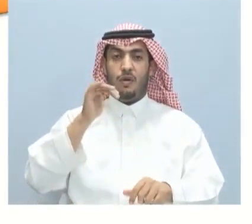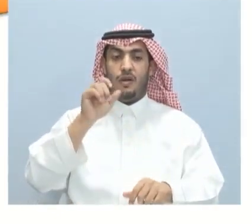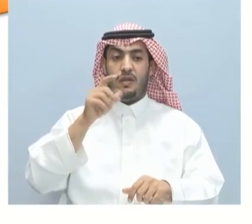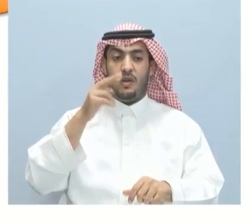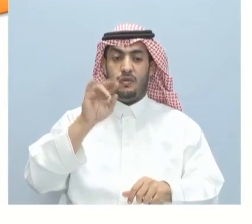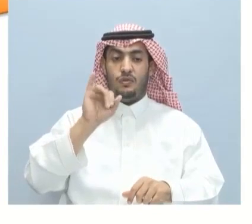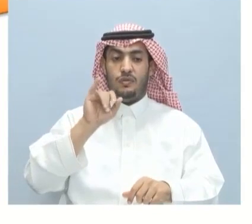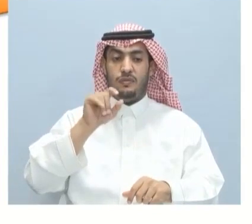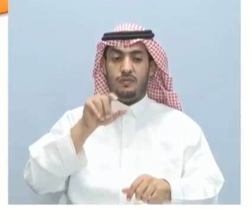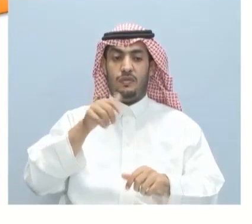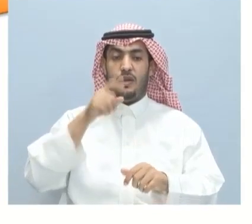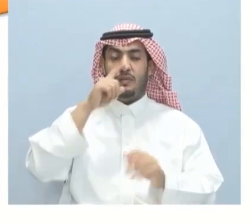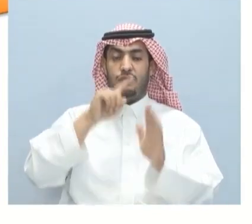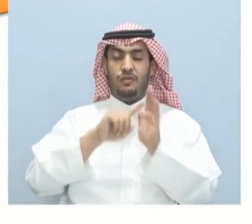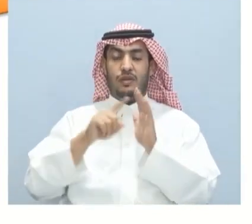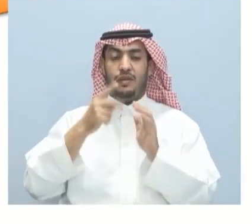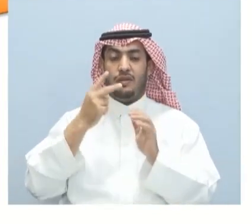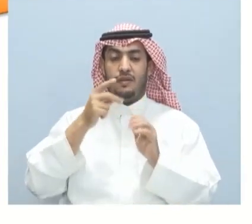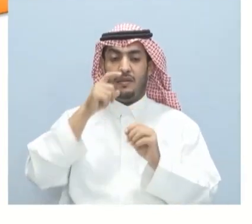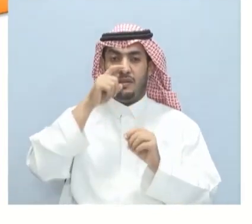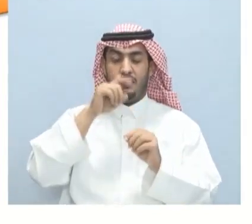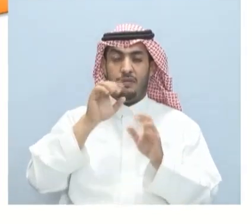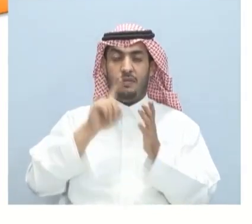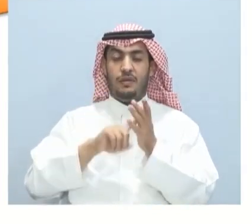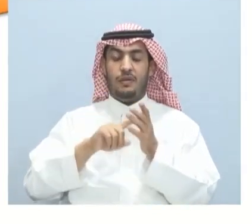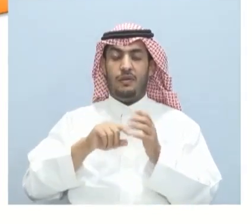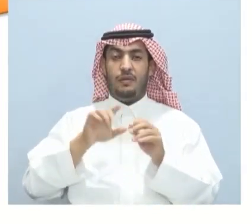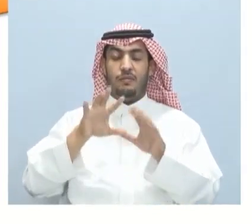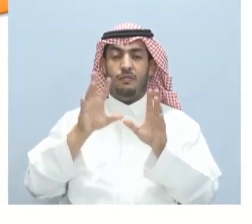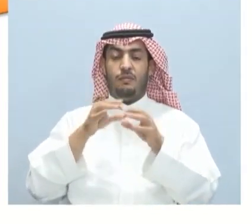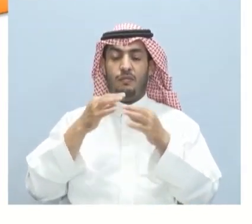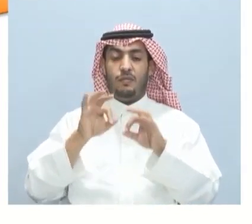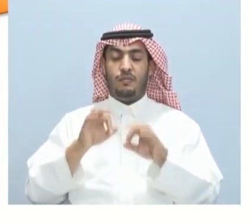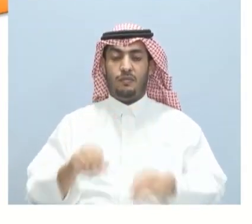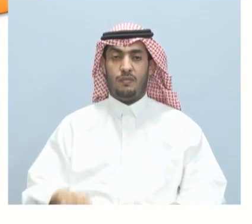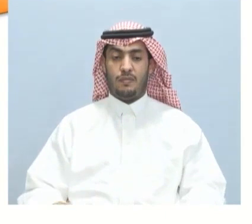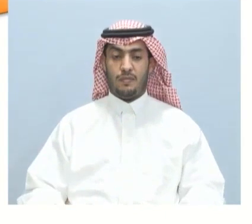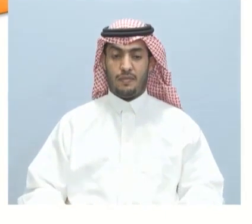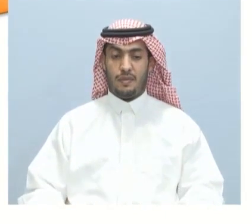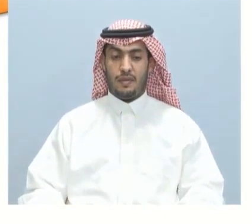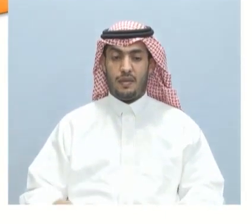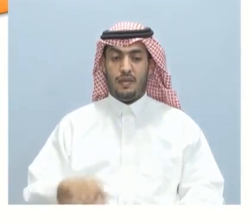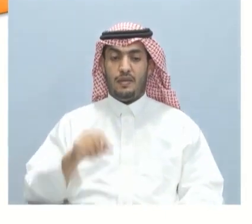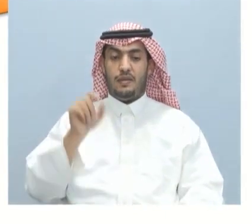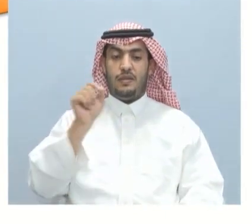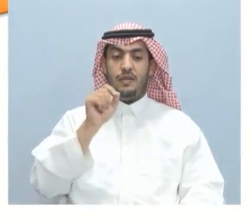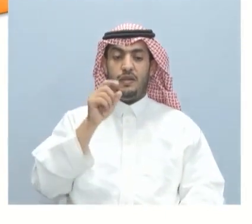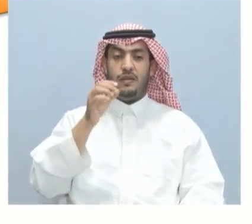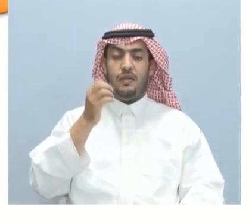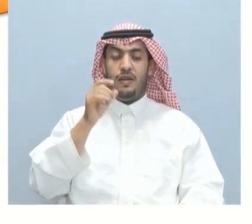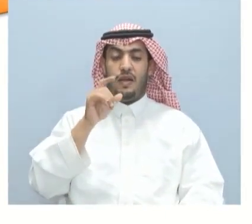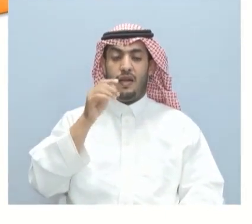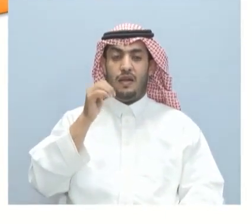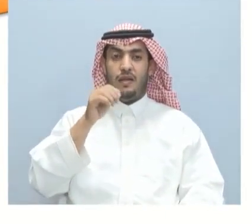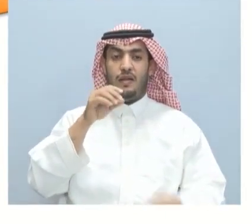العزوم وعرفت انه لابد من تحقق شرطين او احد الشرطين سيجما تاو تساوي صفر وسيجما